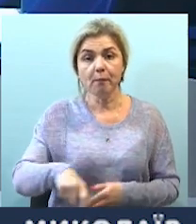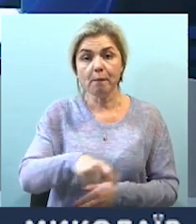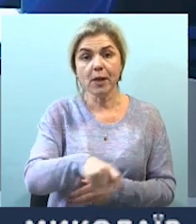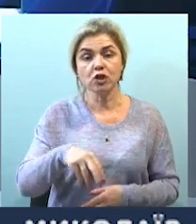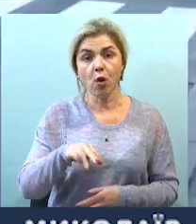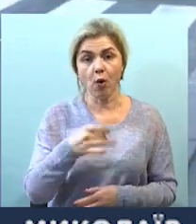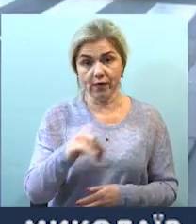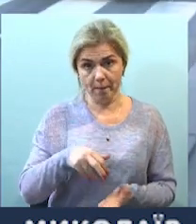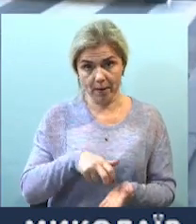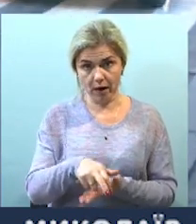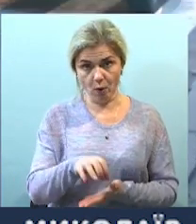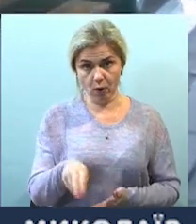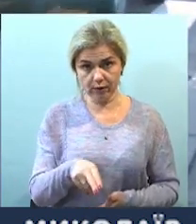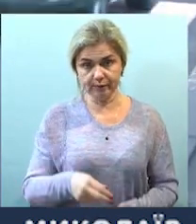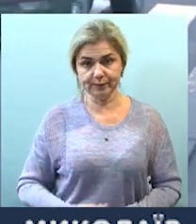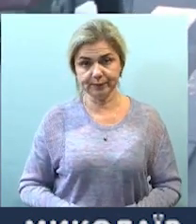переході.